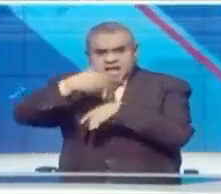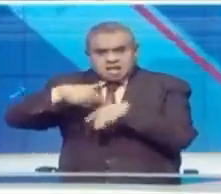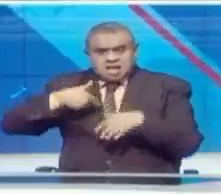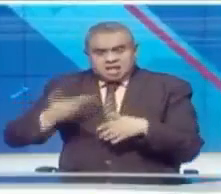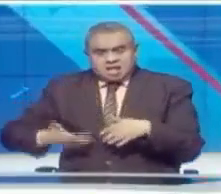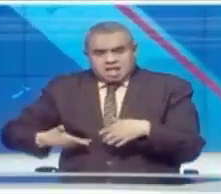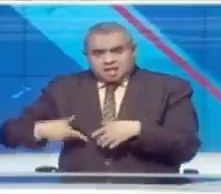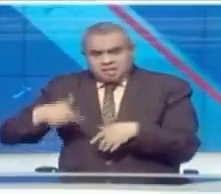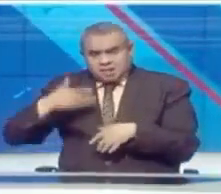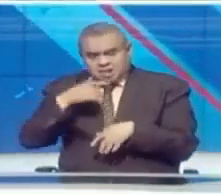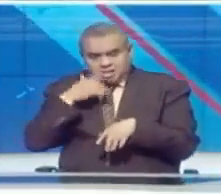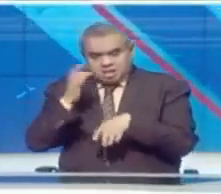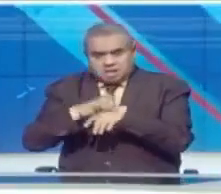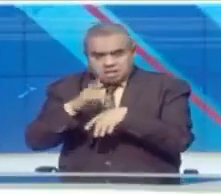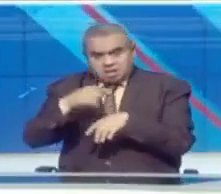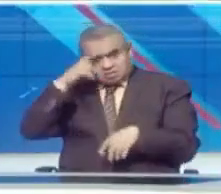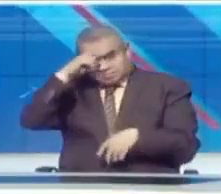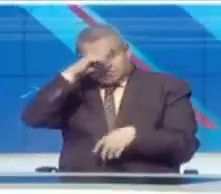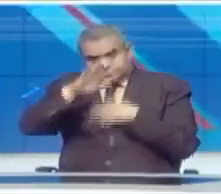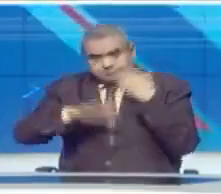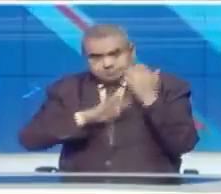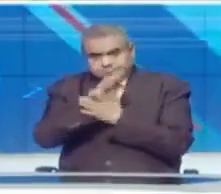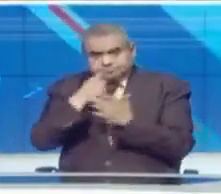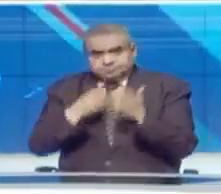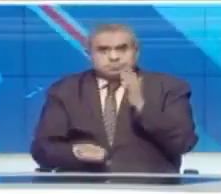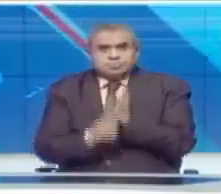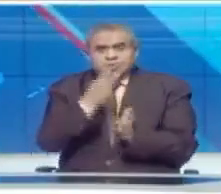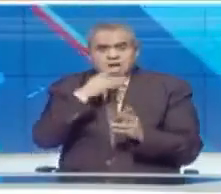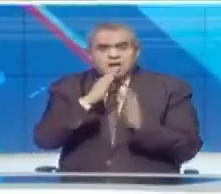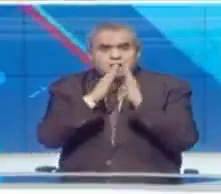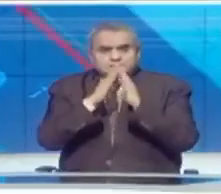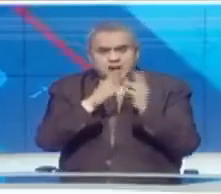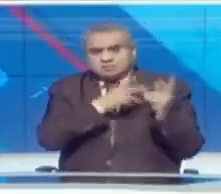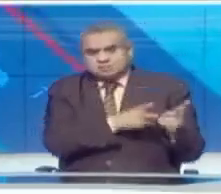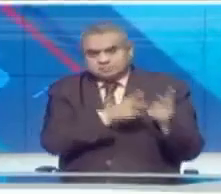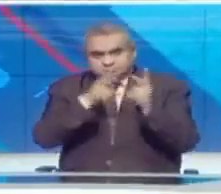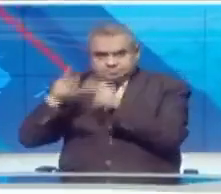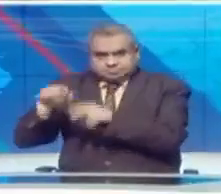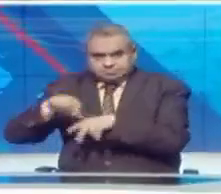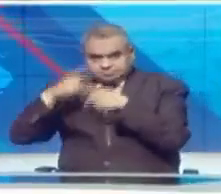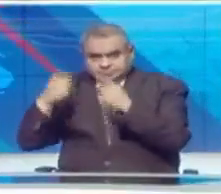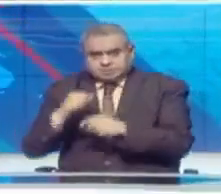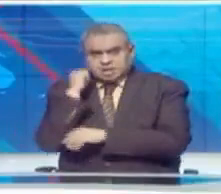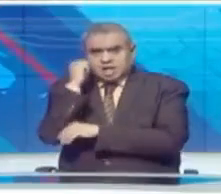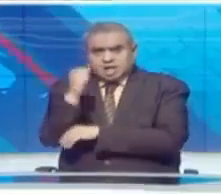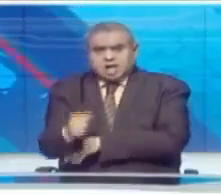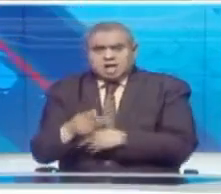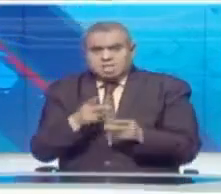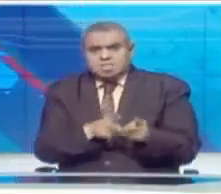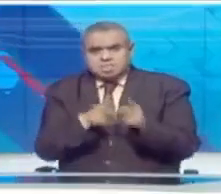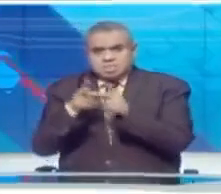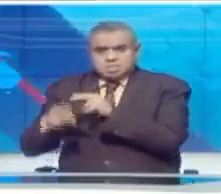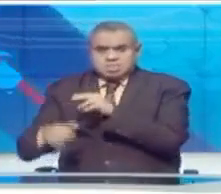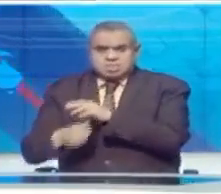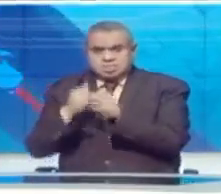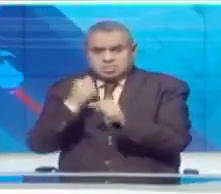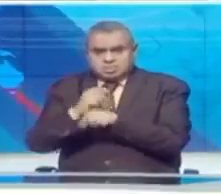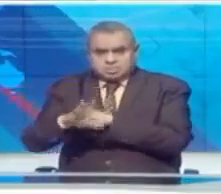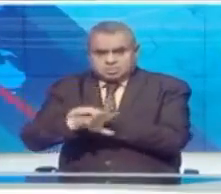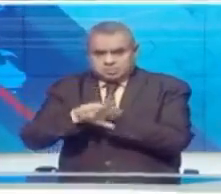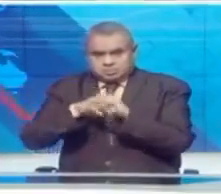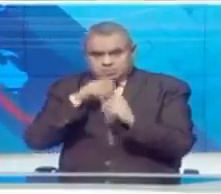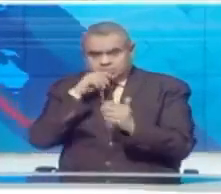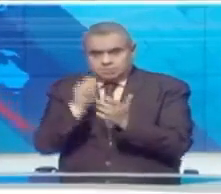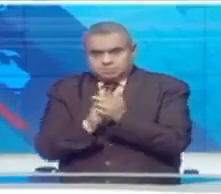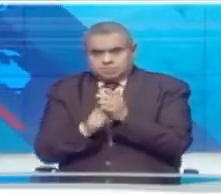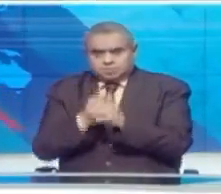لها النصيب الأكبر في الإصابات، وفي حالات جات لمصر هنا وبتتعالج على أرض المستشفيات المصرية في الوقت الحالي. طبعا تعلم جيدا